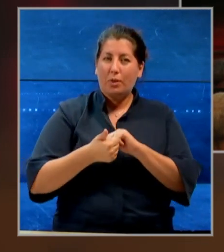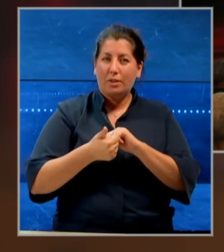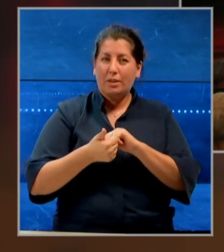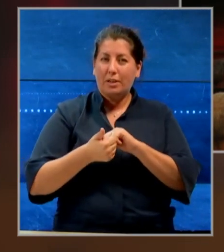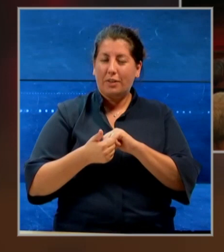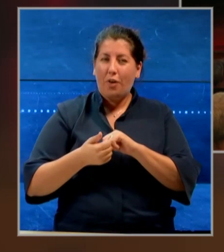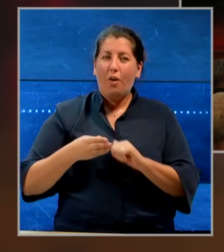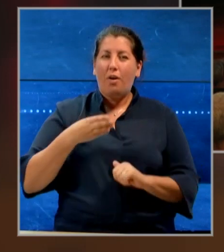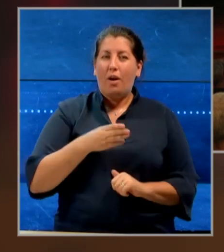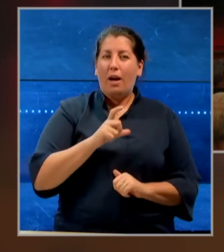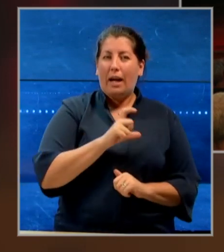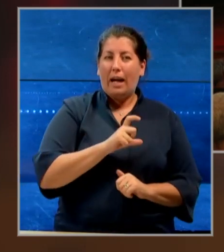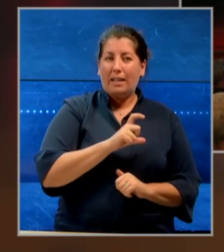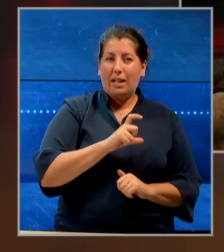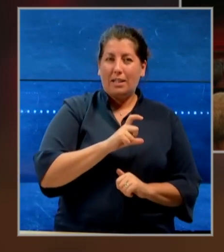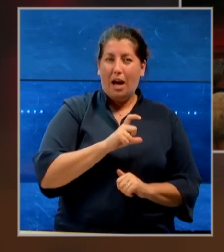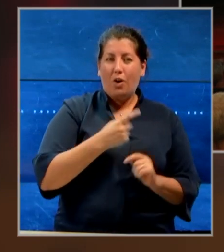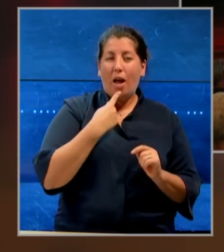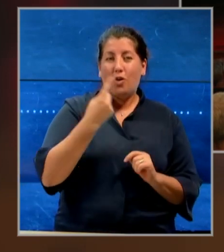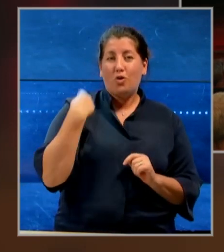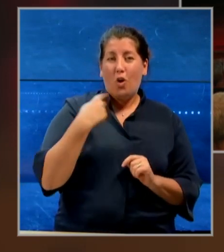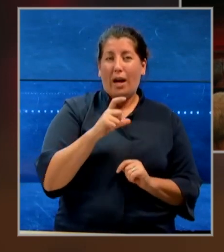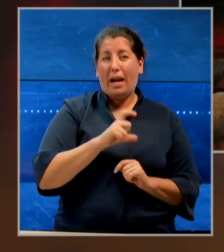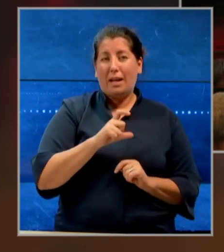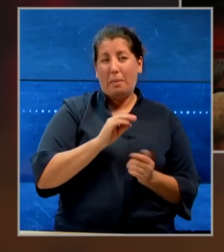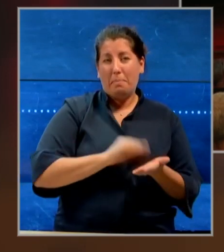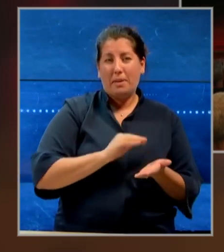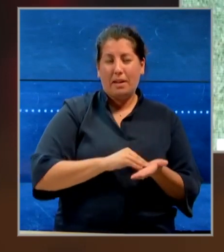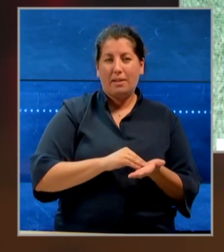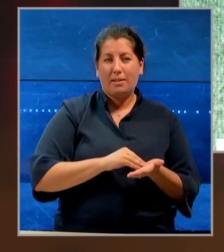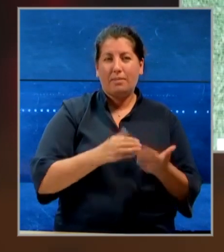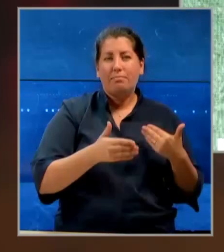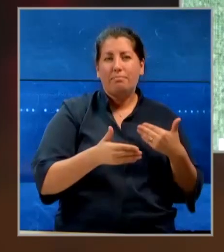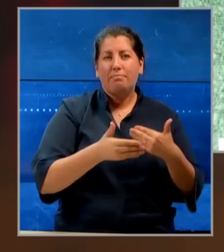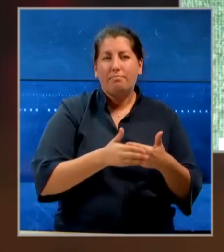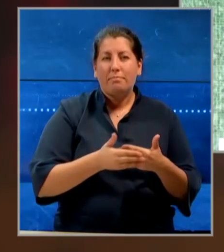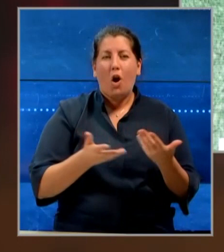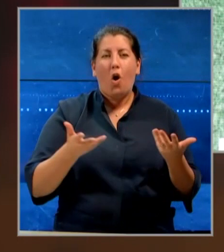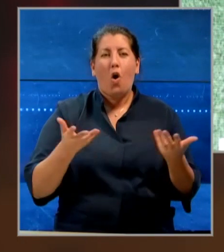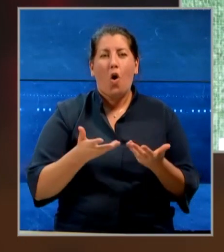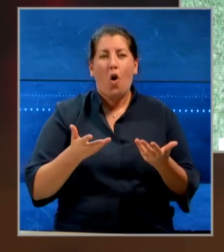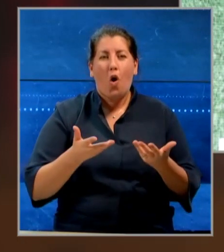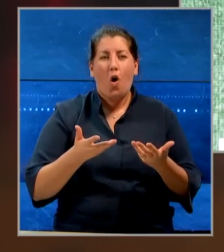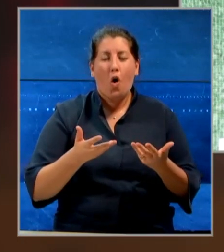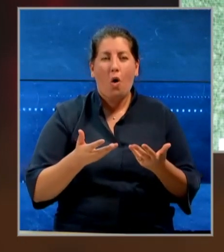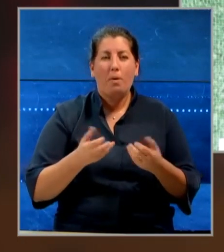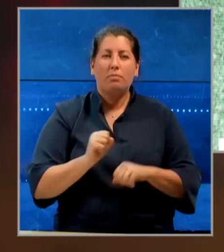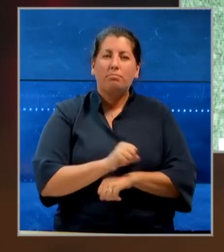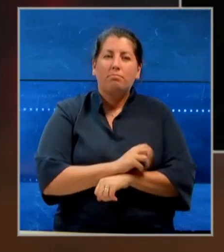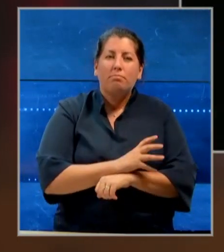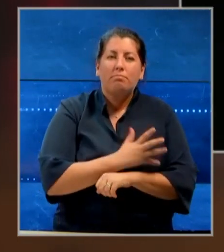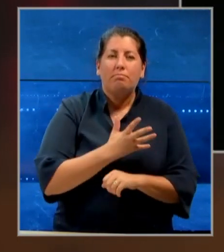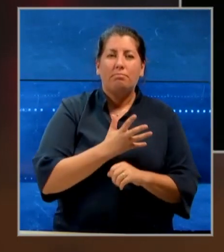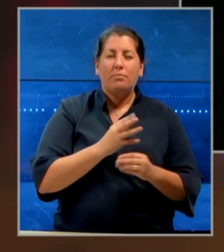scorso anno era a Catanzaro. Come si avvicina, non so quanto lei sia emotivo, quanto, però come si